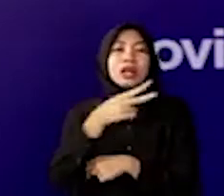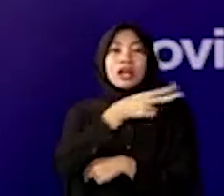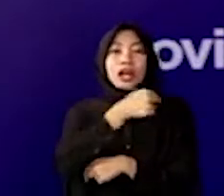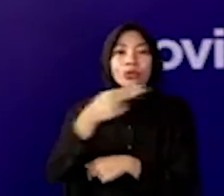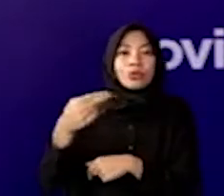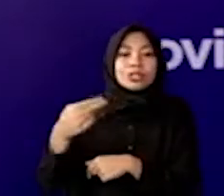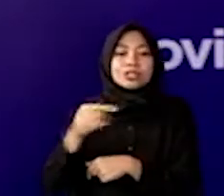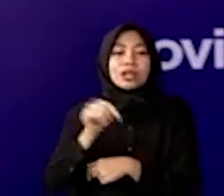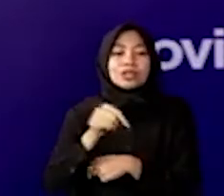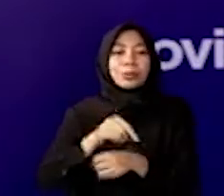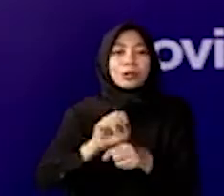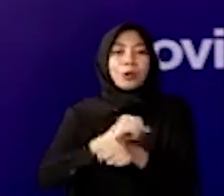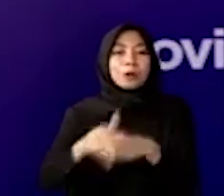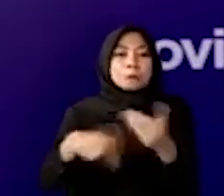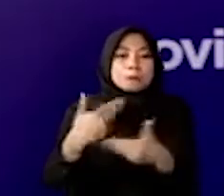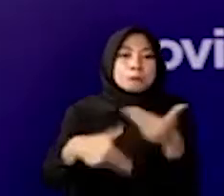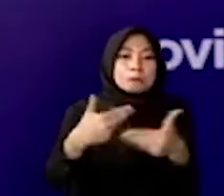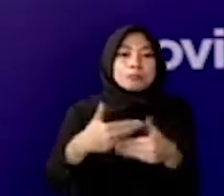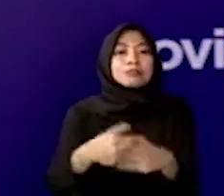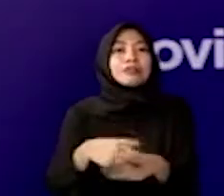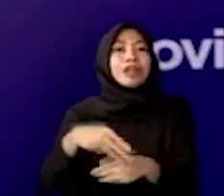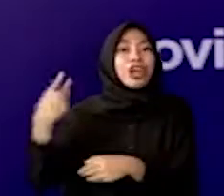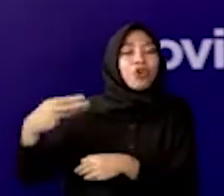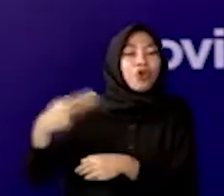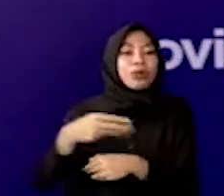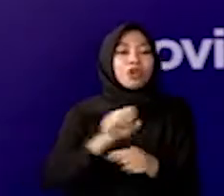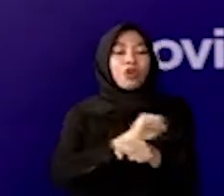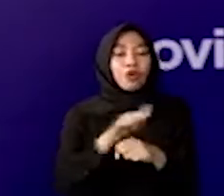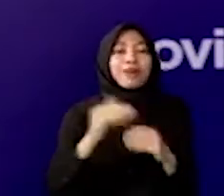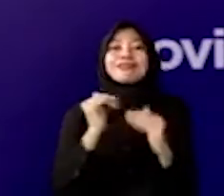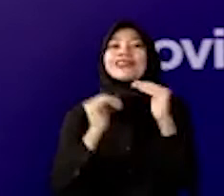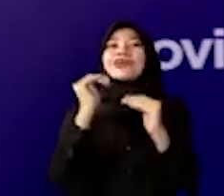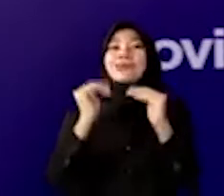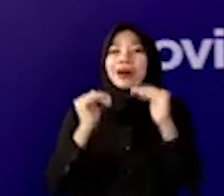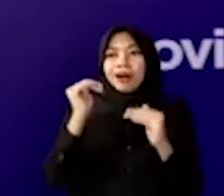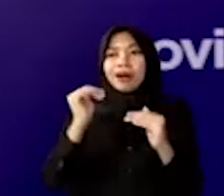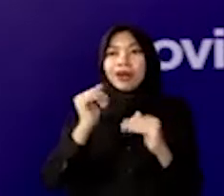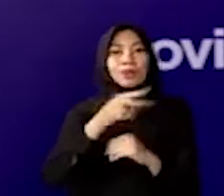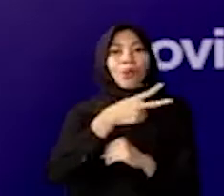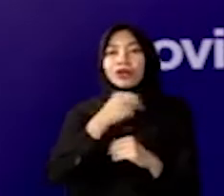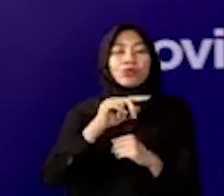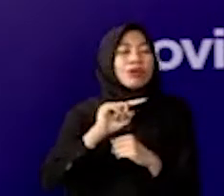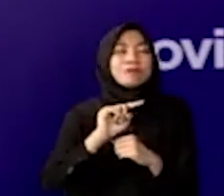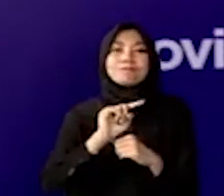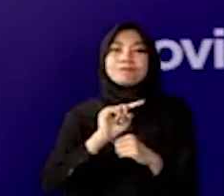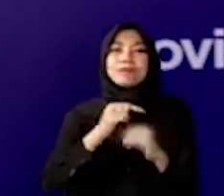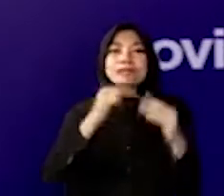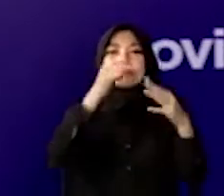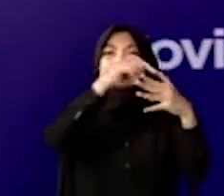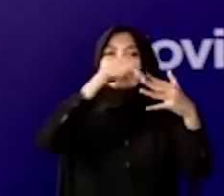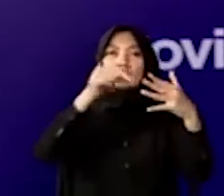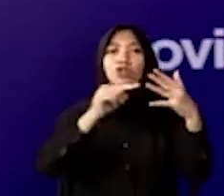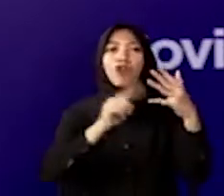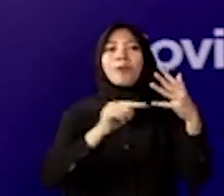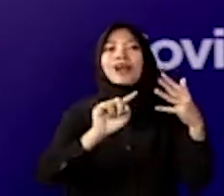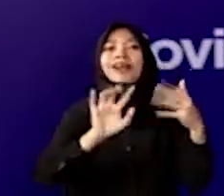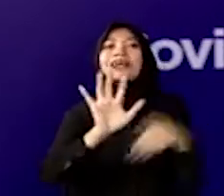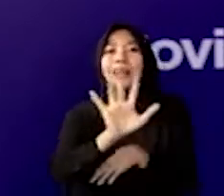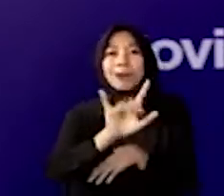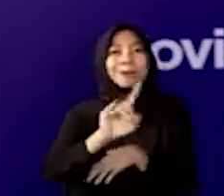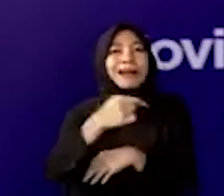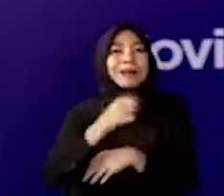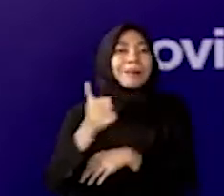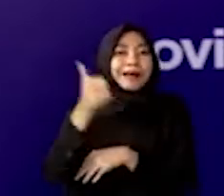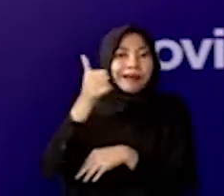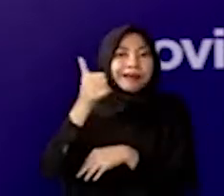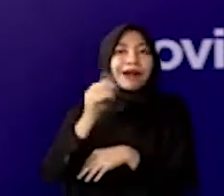bisa menangani secara berimbang antara covid maupun eh pelunakan ataupun